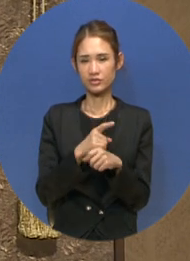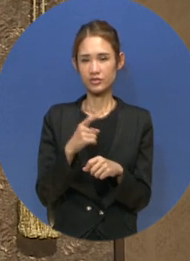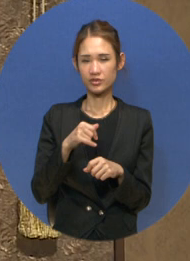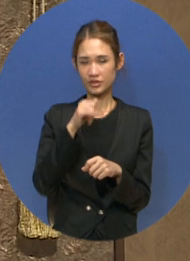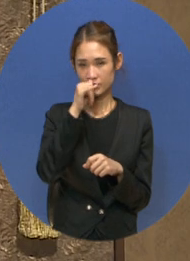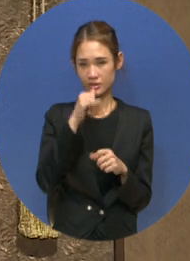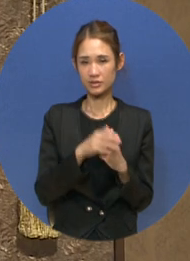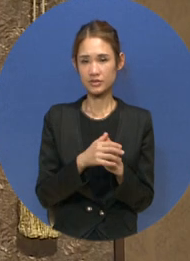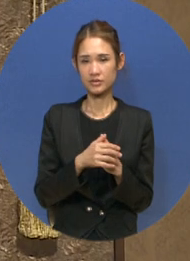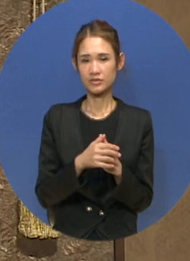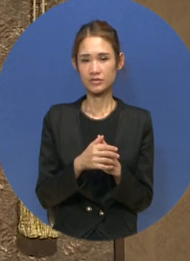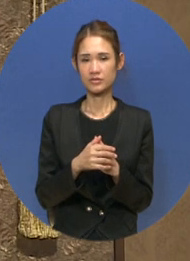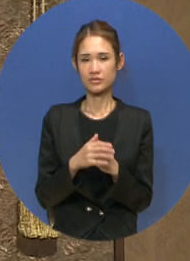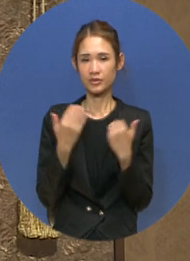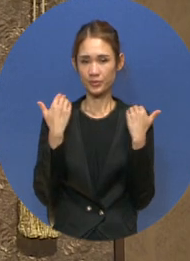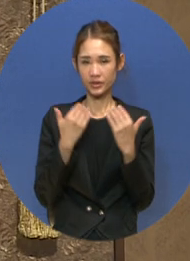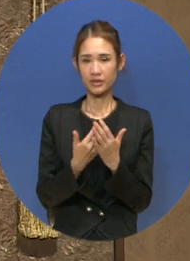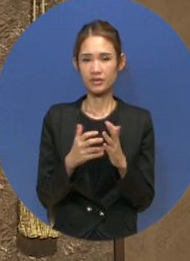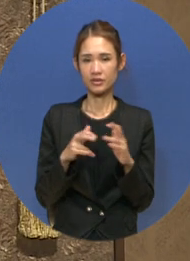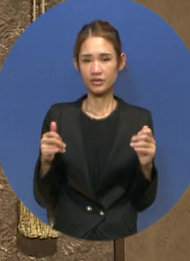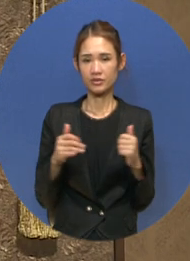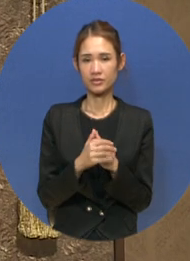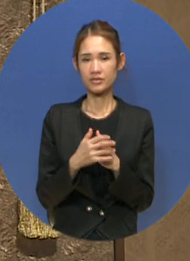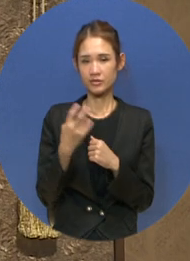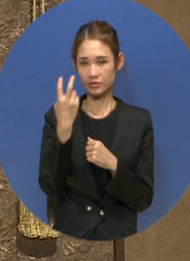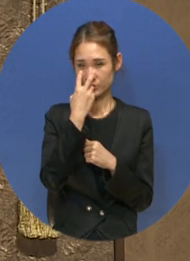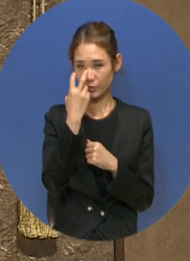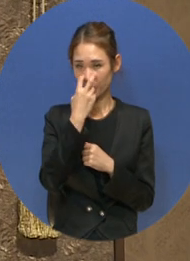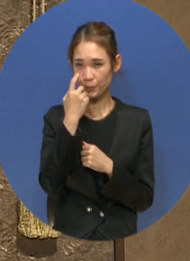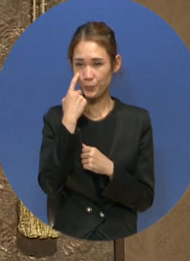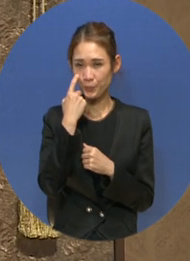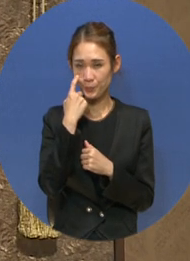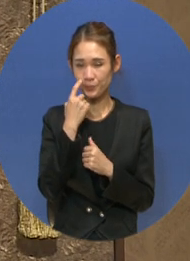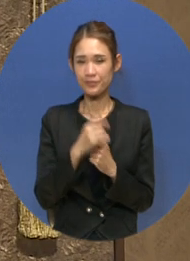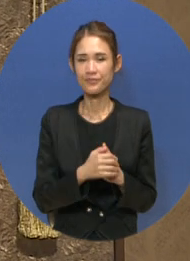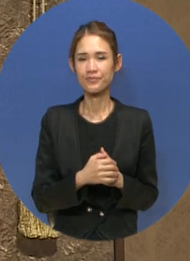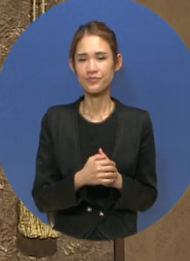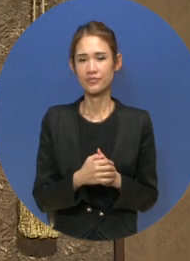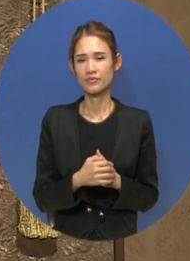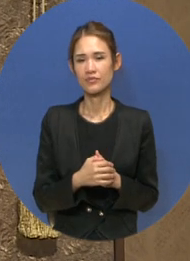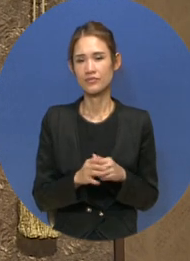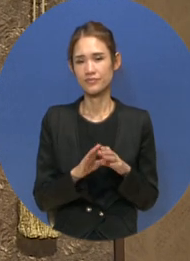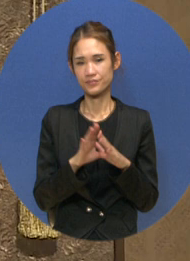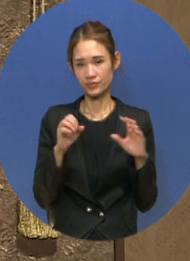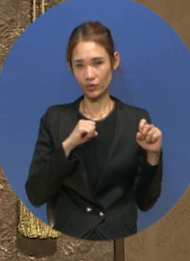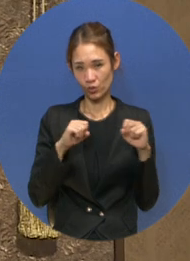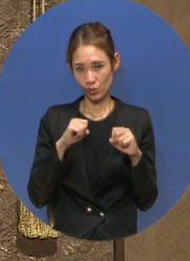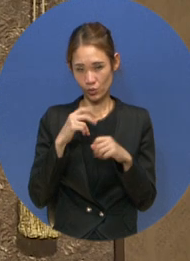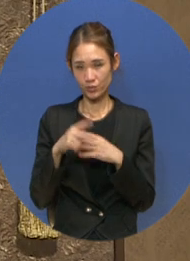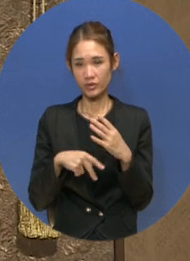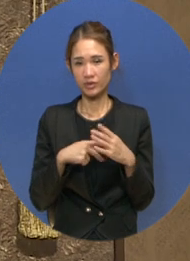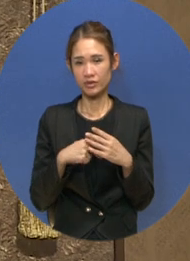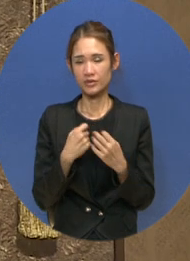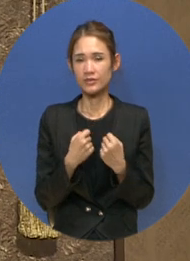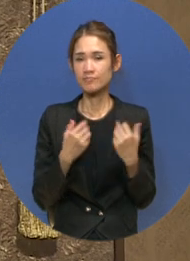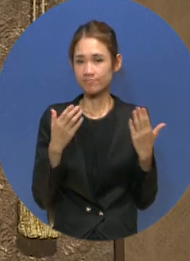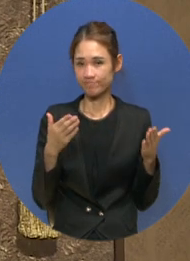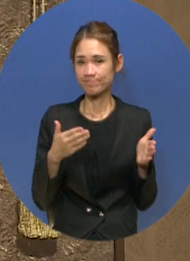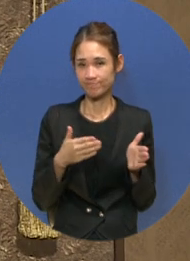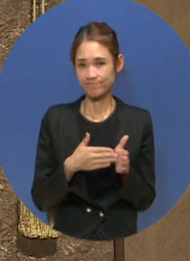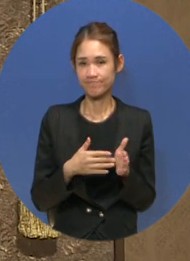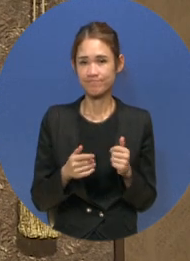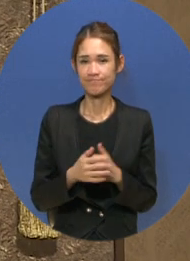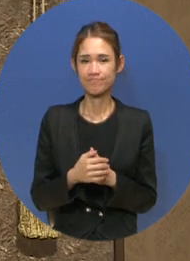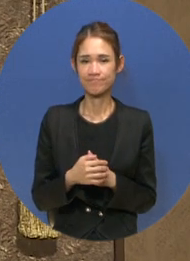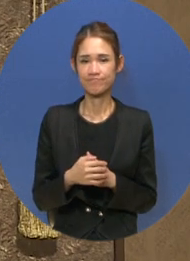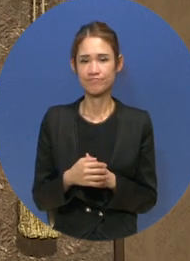도전적 성향을 갖고 있는 발달장애, 성인 발달장애인들을 보살피는 낮활동 프로그램이다 이렇게 얘기할 수 있고요.